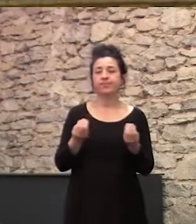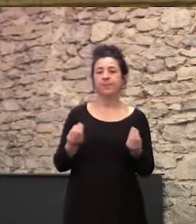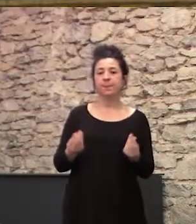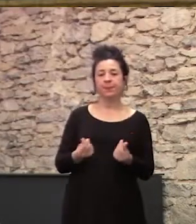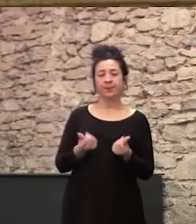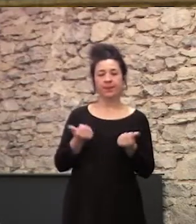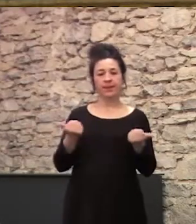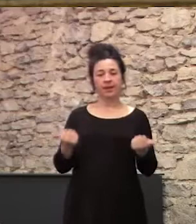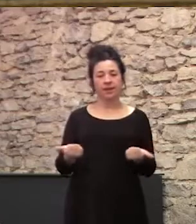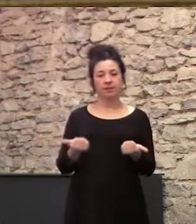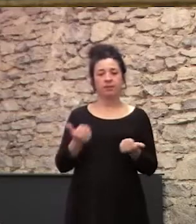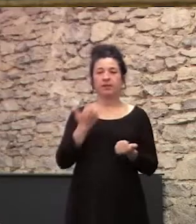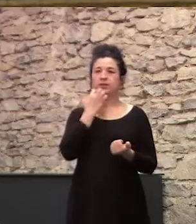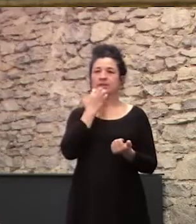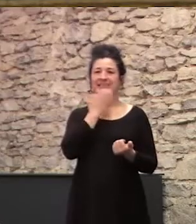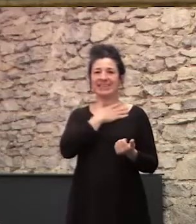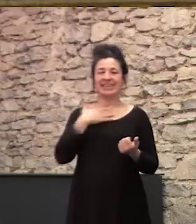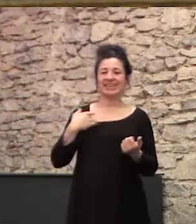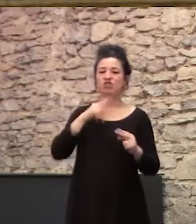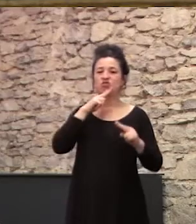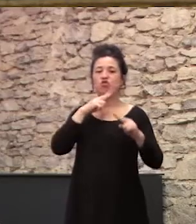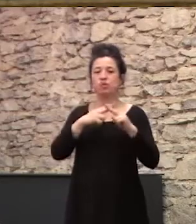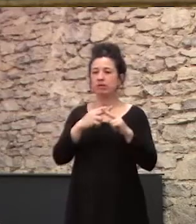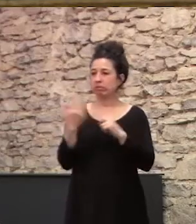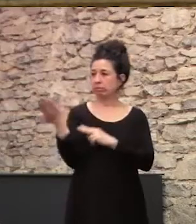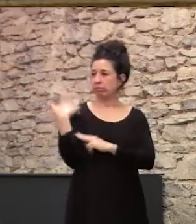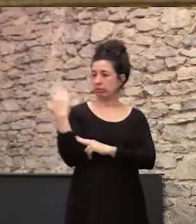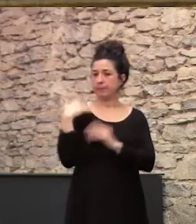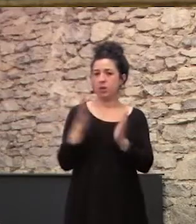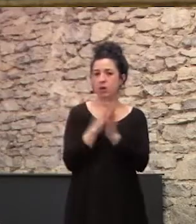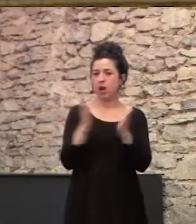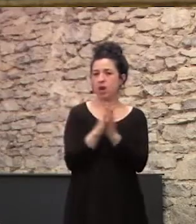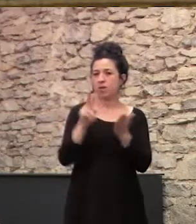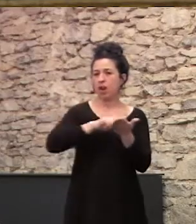baina bueno, izanak aipatzeko, adibidez irakurri dut orain,